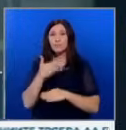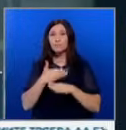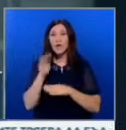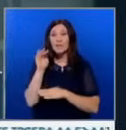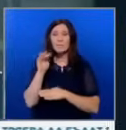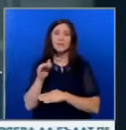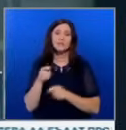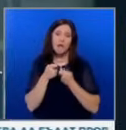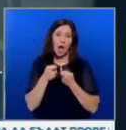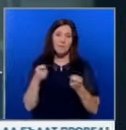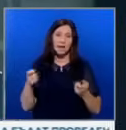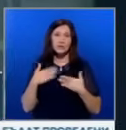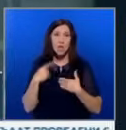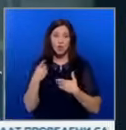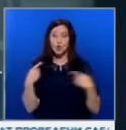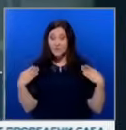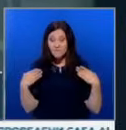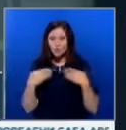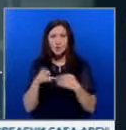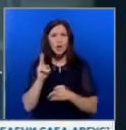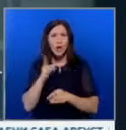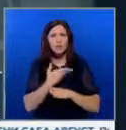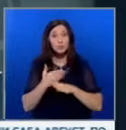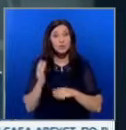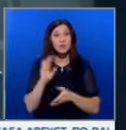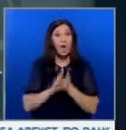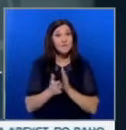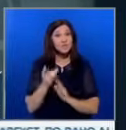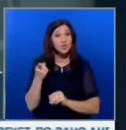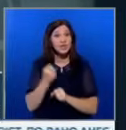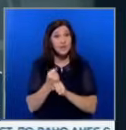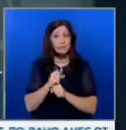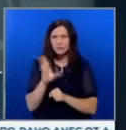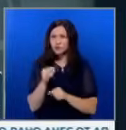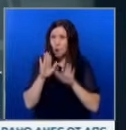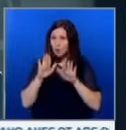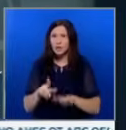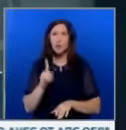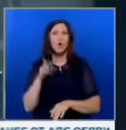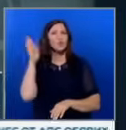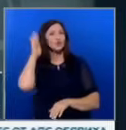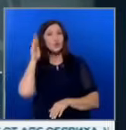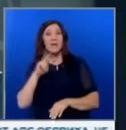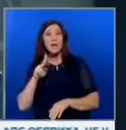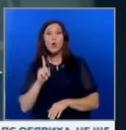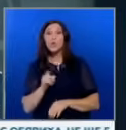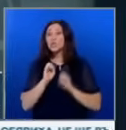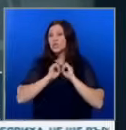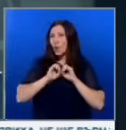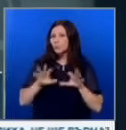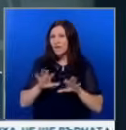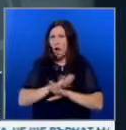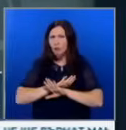продължава напред с кампанията си. Той се е фокусирал как да продължи да върши тази работа. Всичко останало, което чуваме или което се съобщава,